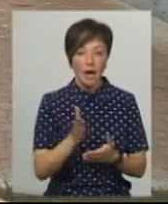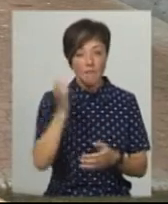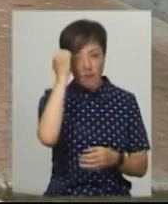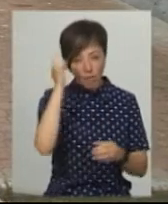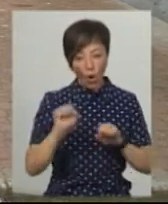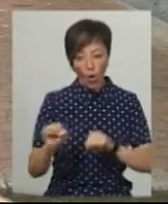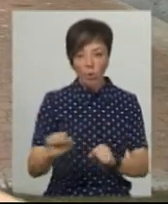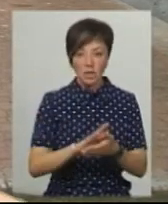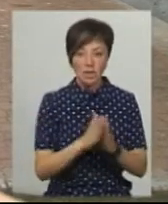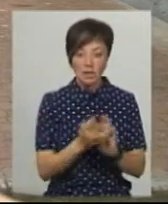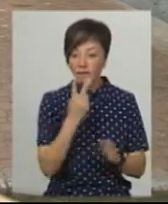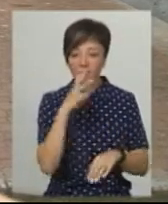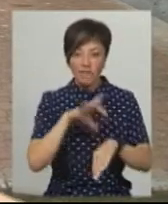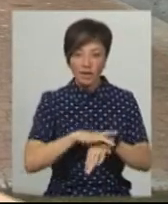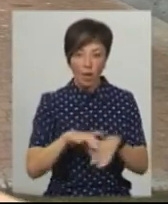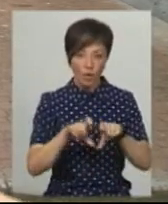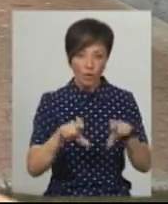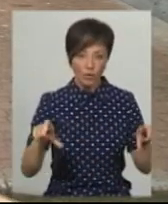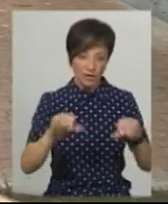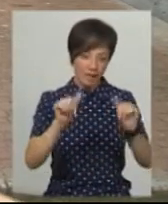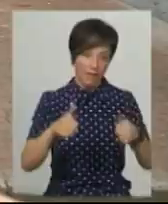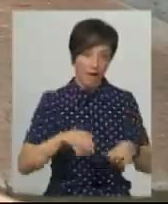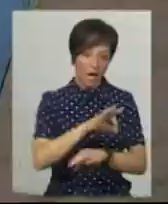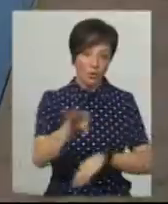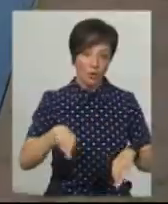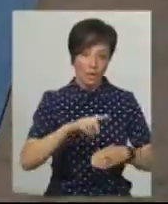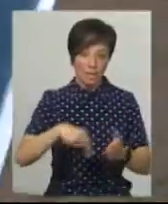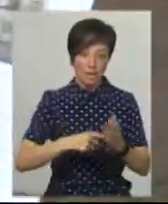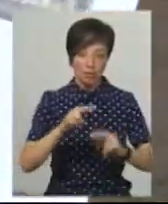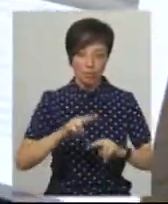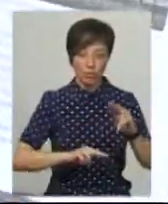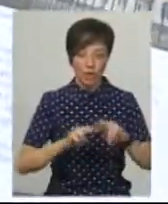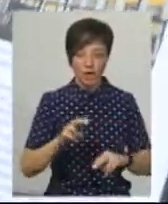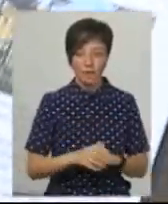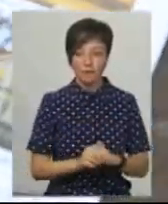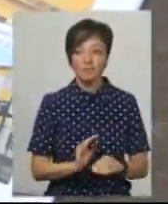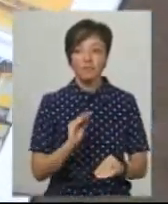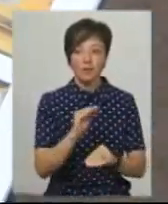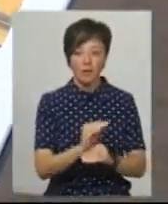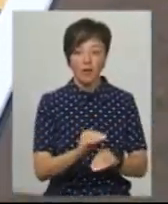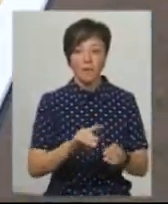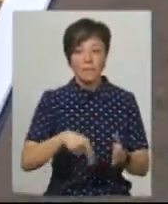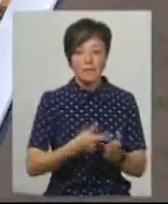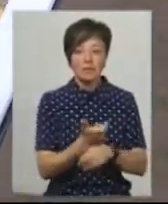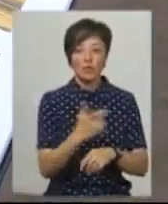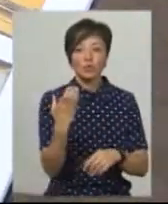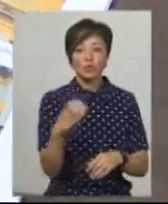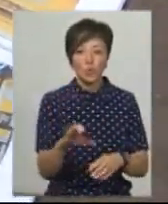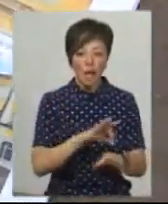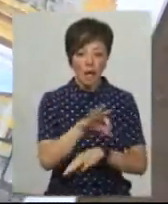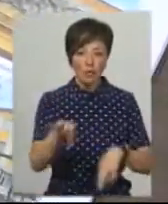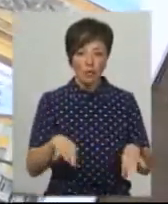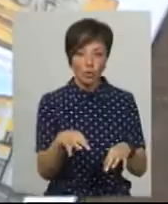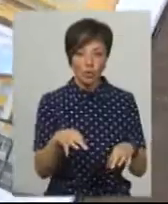статус як щойно виявлений об'єкт за видом архітектури та містобудування. Сергій Шпаковський додає, у місті понад сотні